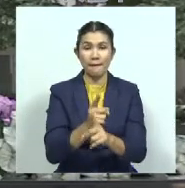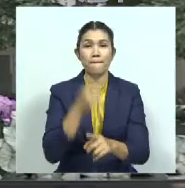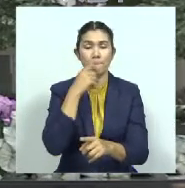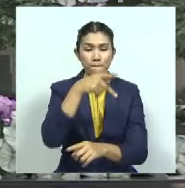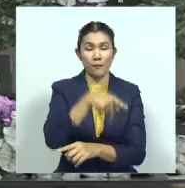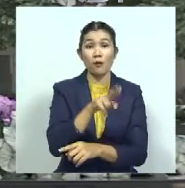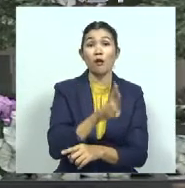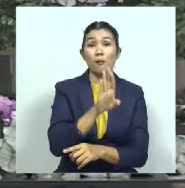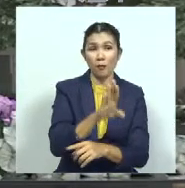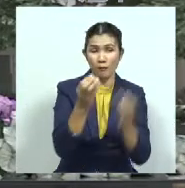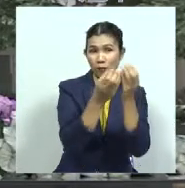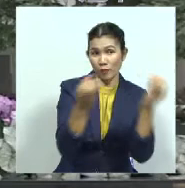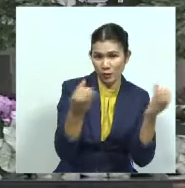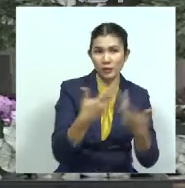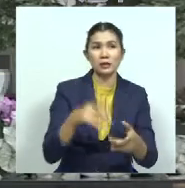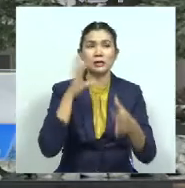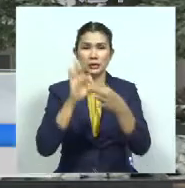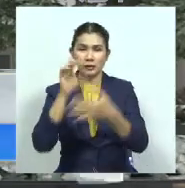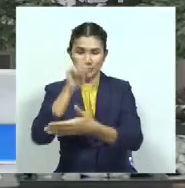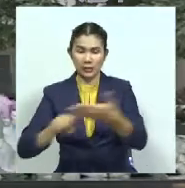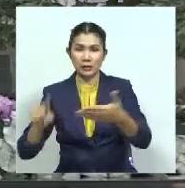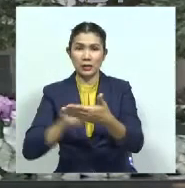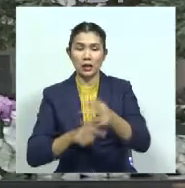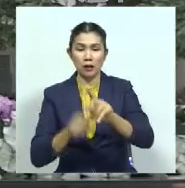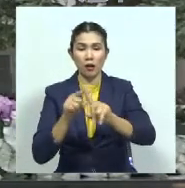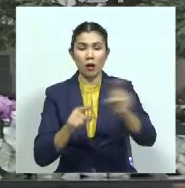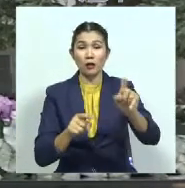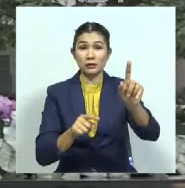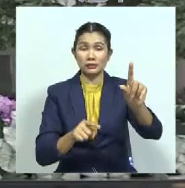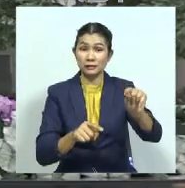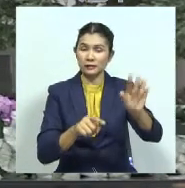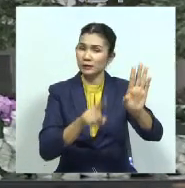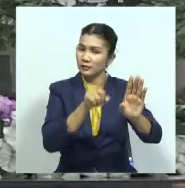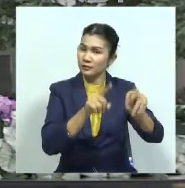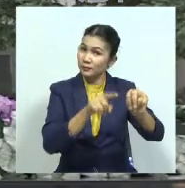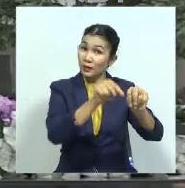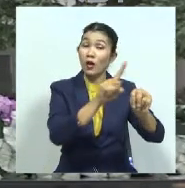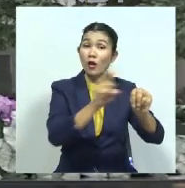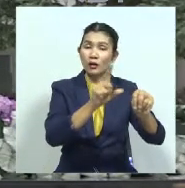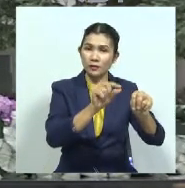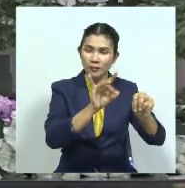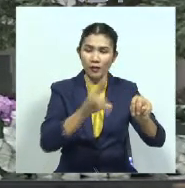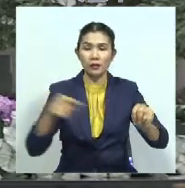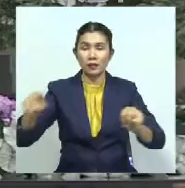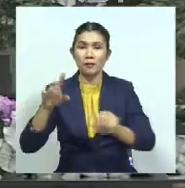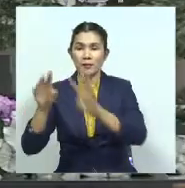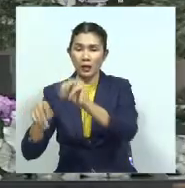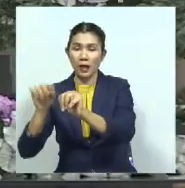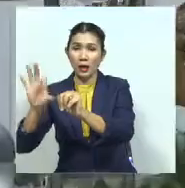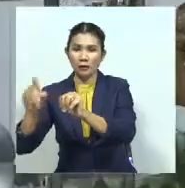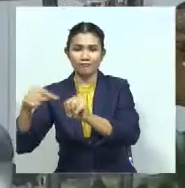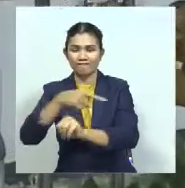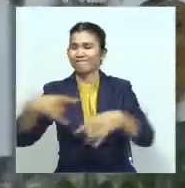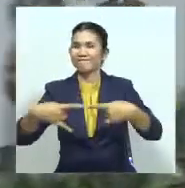อบรัฐธรรมนูญว่าด้วยการเลือกตั้งส.ส.มาตรา128ไม่ขัดต่อรัฐธรรมนูญมาตรา91ค่ะ